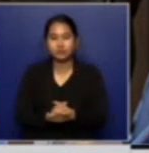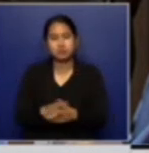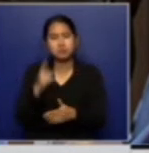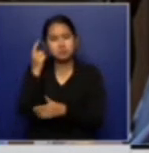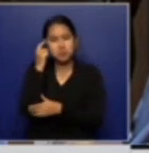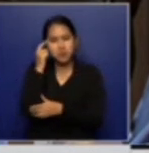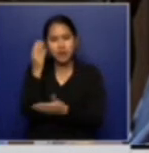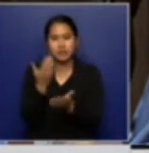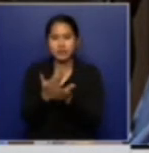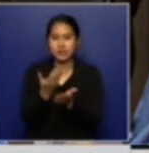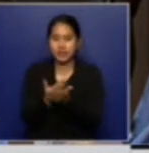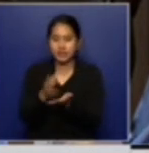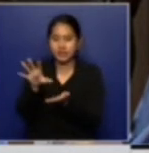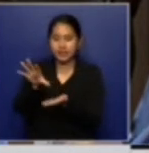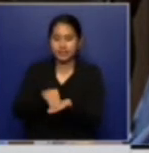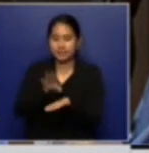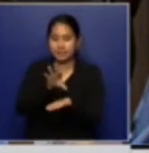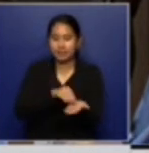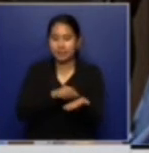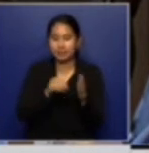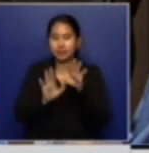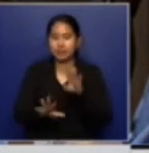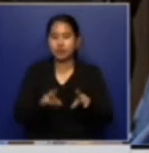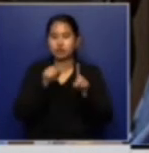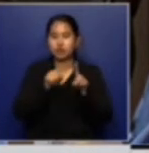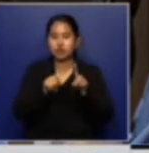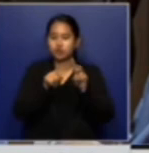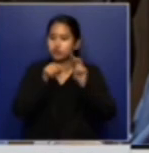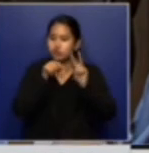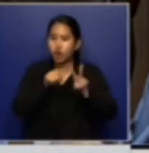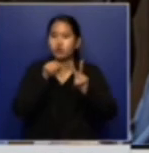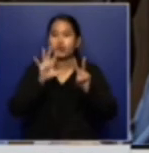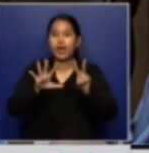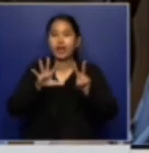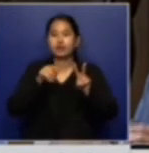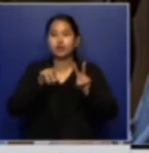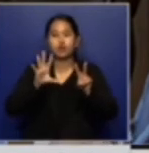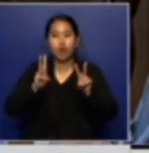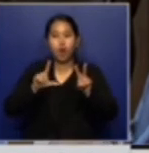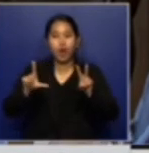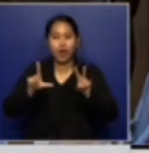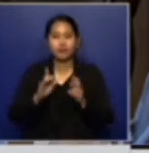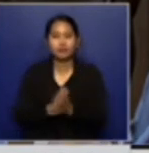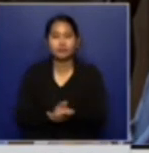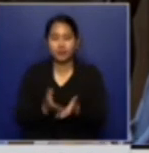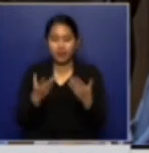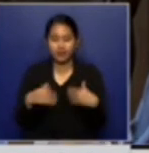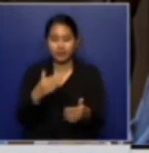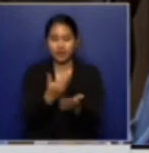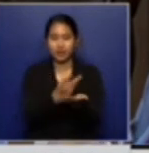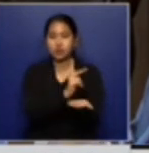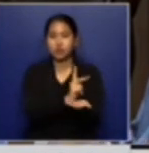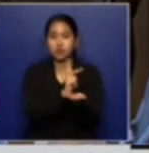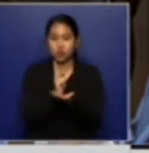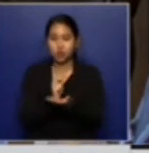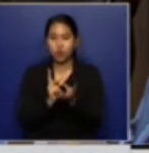งินงบประมาณได้ประมาณ 2.5 ถึง 2.6 ล้านเนี่ยแล้วกู้เงินอีก